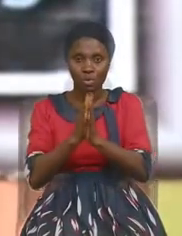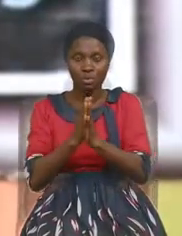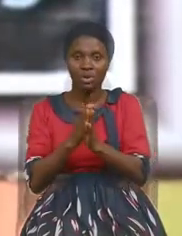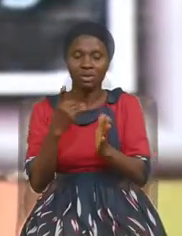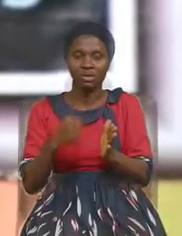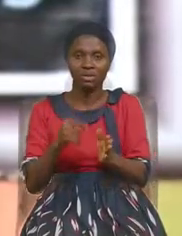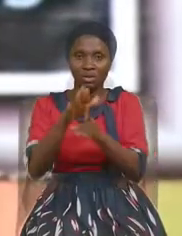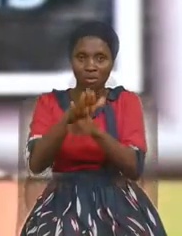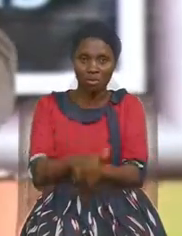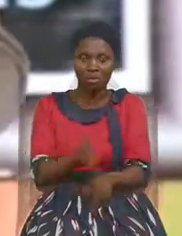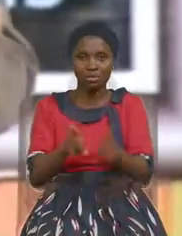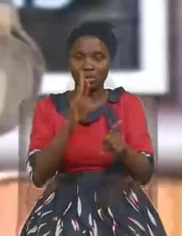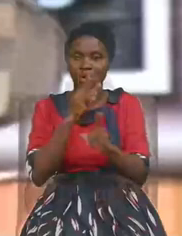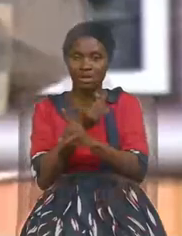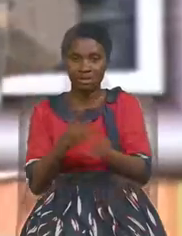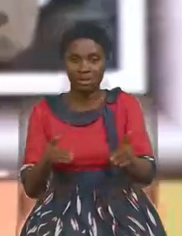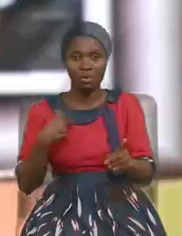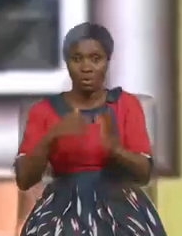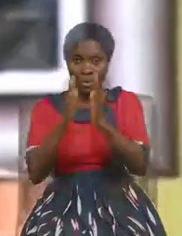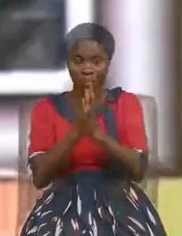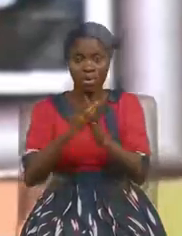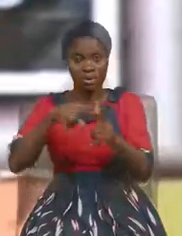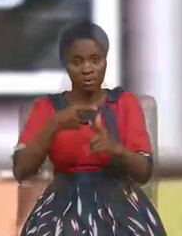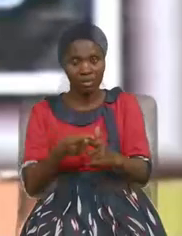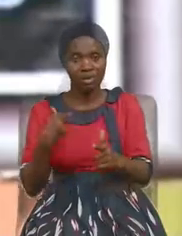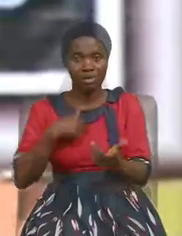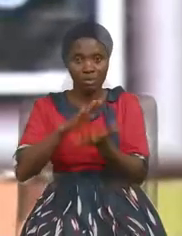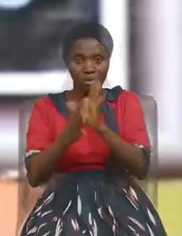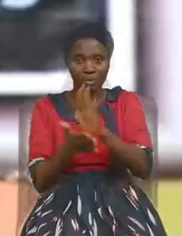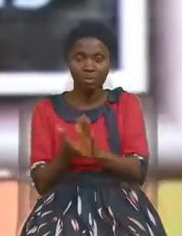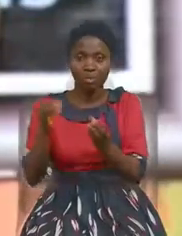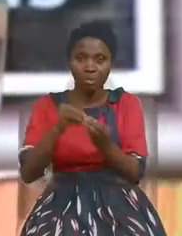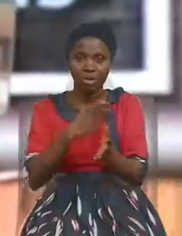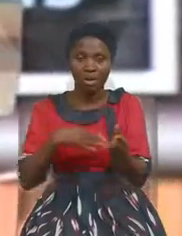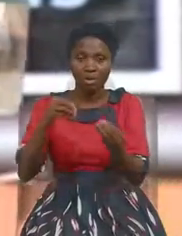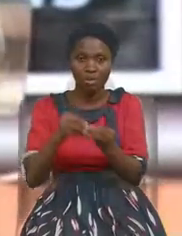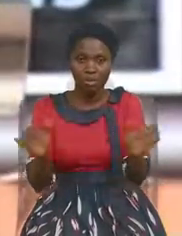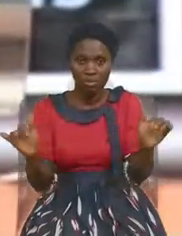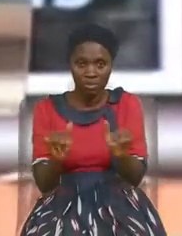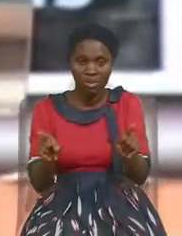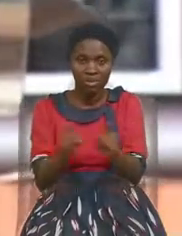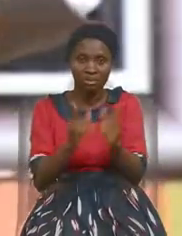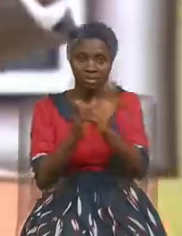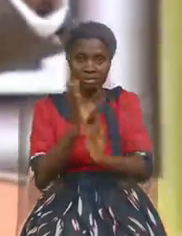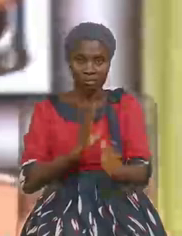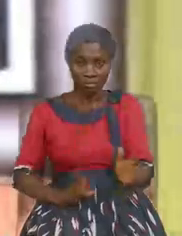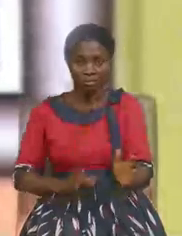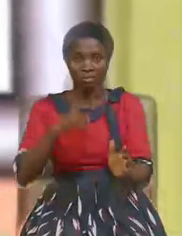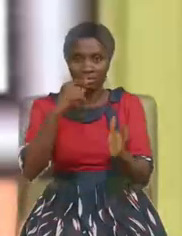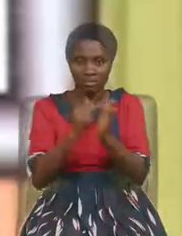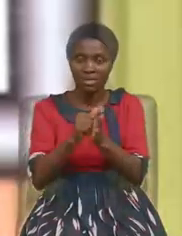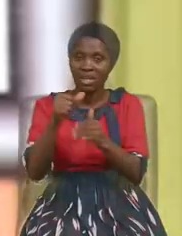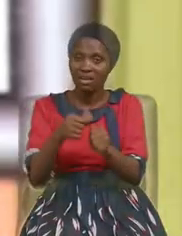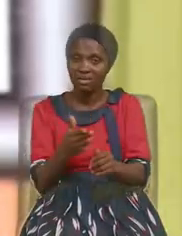Nous prions. Alors, nous sommes davantage comme le Seigneur Jésus-Christ. Il dit tout ce qu'il a